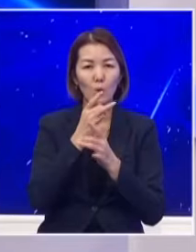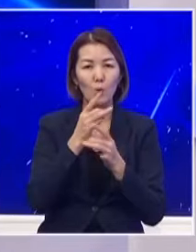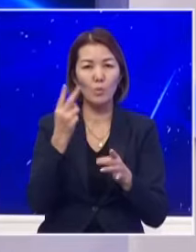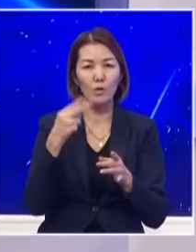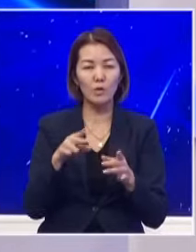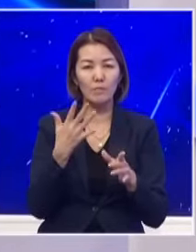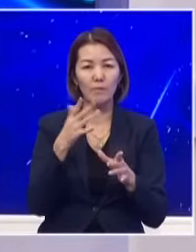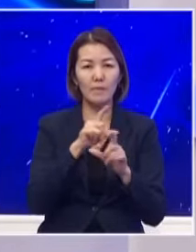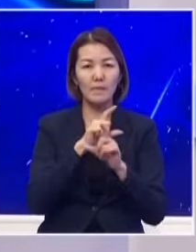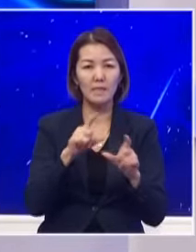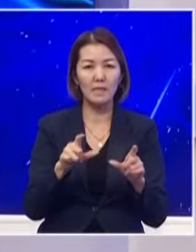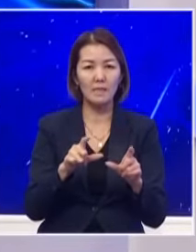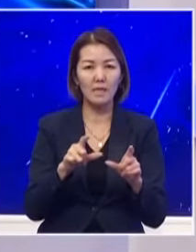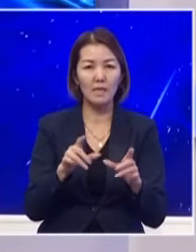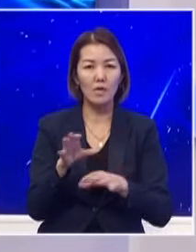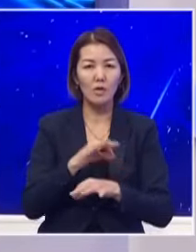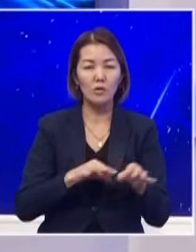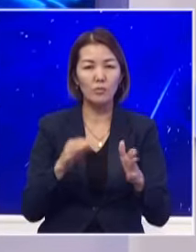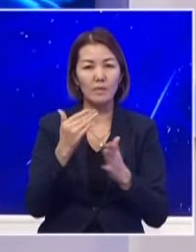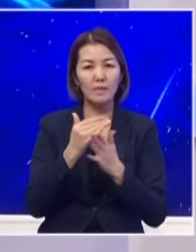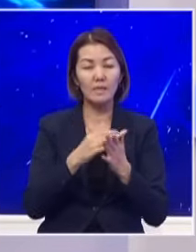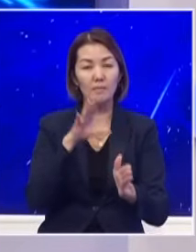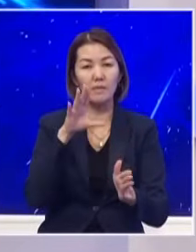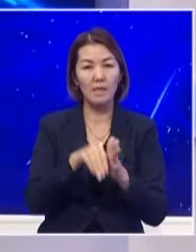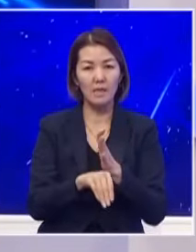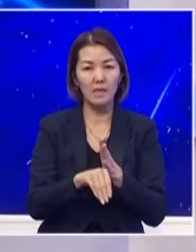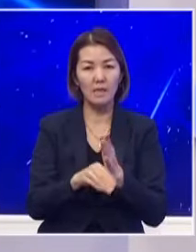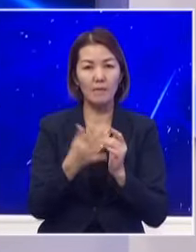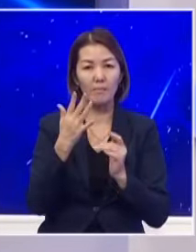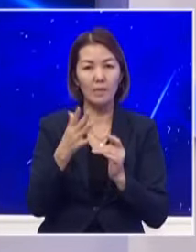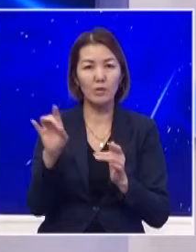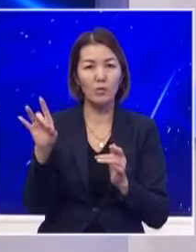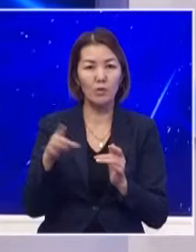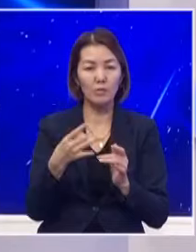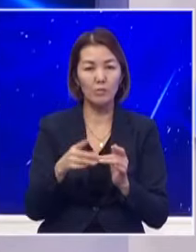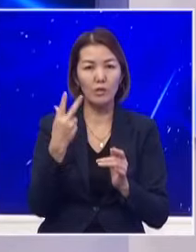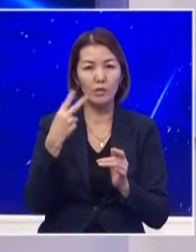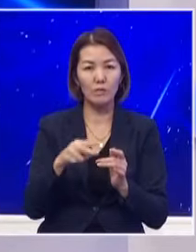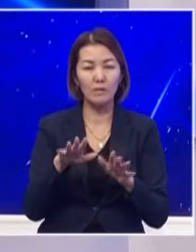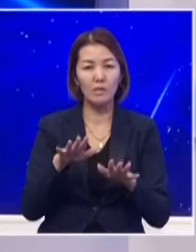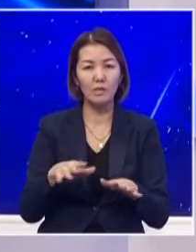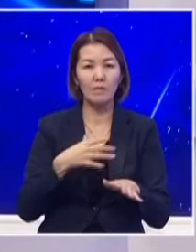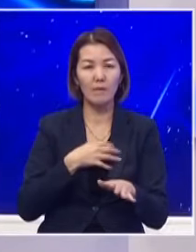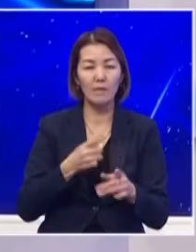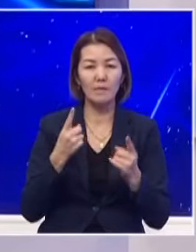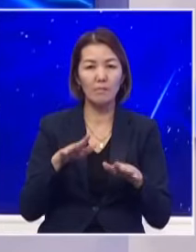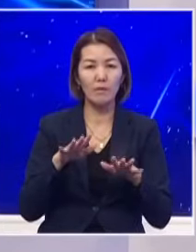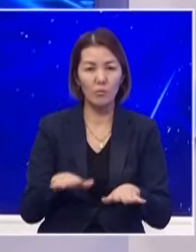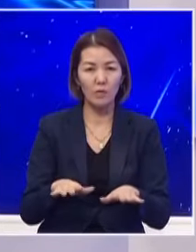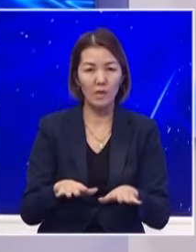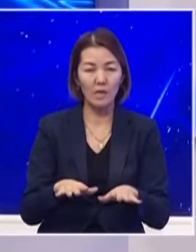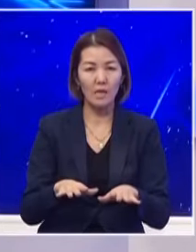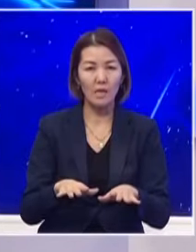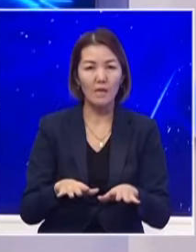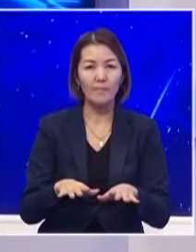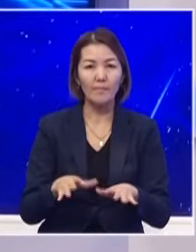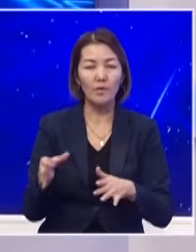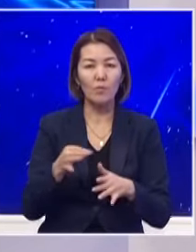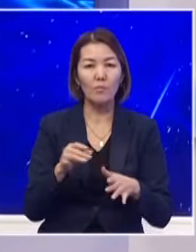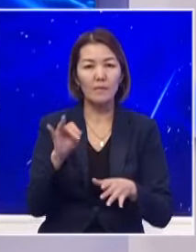нысан Жетісу киелі мекен жобасының тізіміне енеді. Солардың 5-еуі республикалық, 20-сы жергілікті маңызы бар орындар. Мұндай